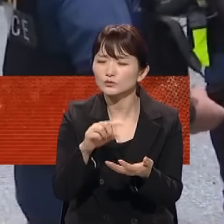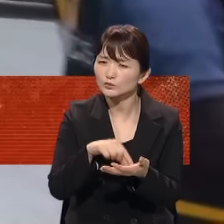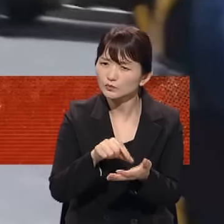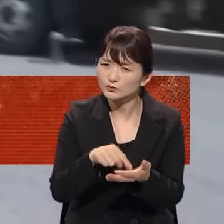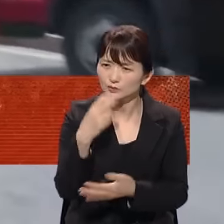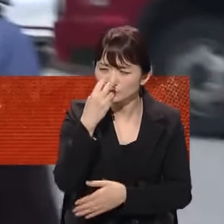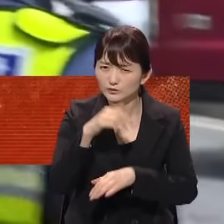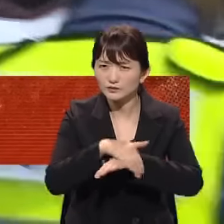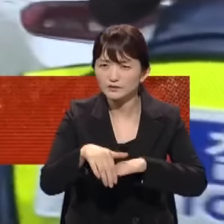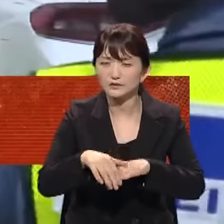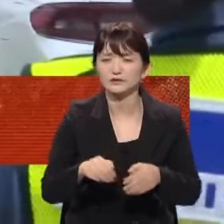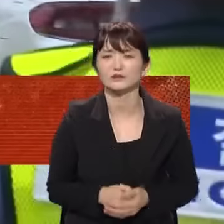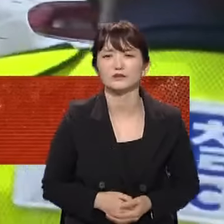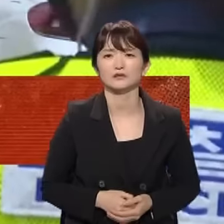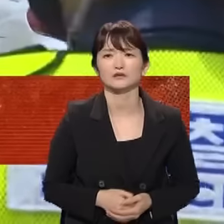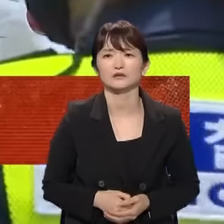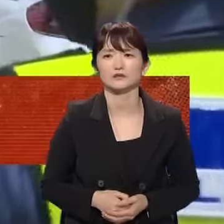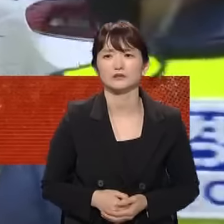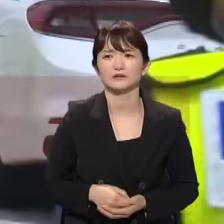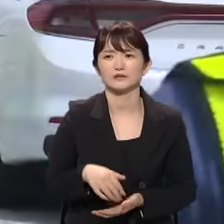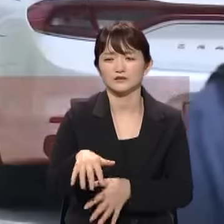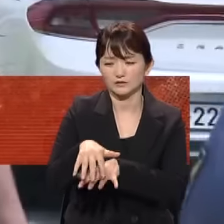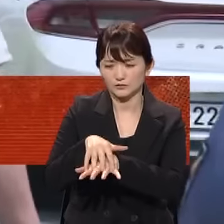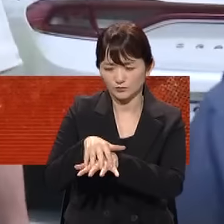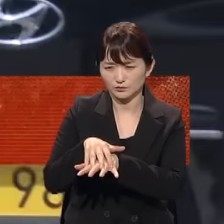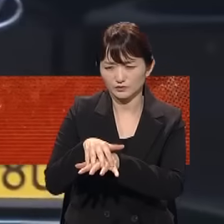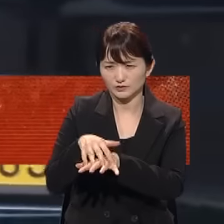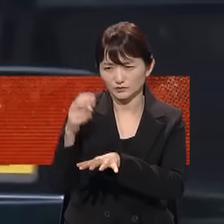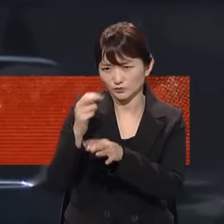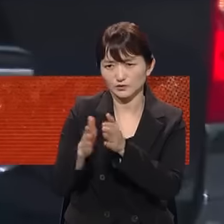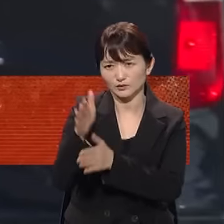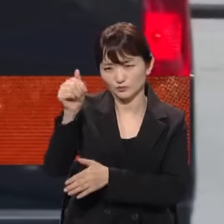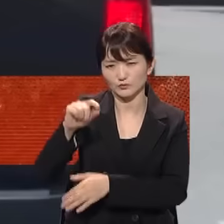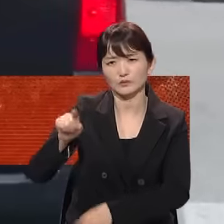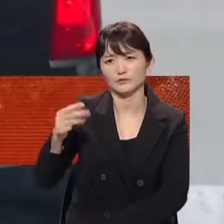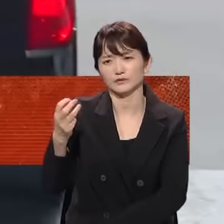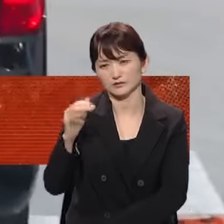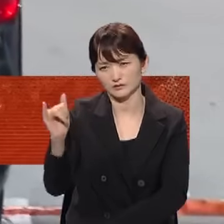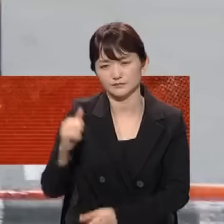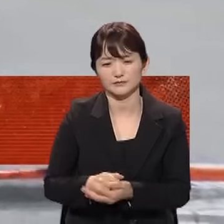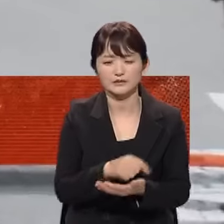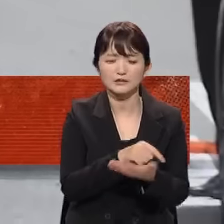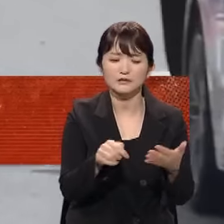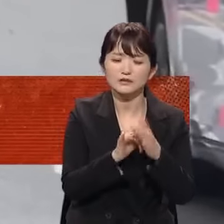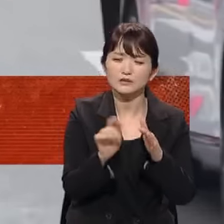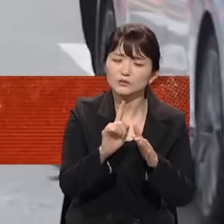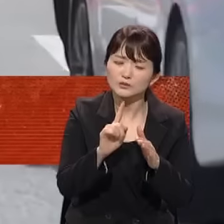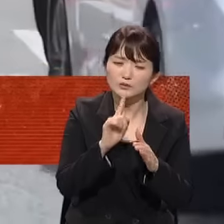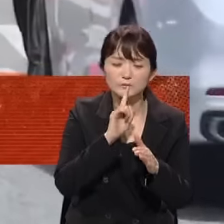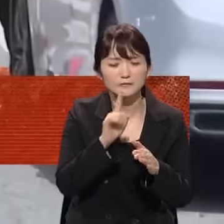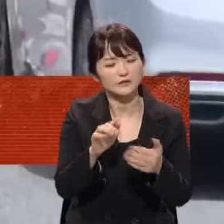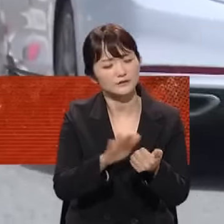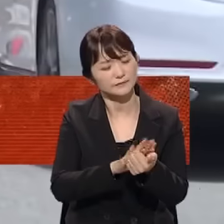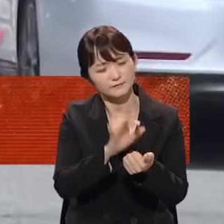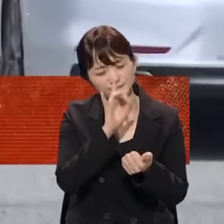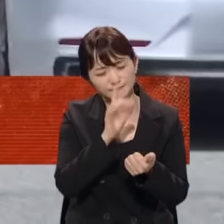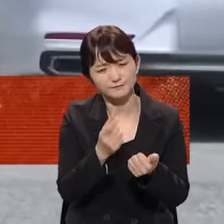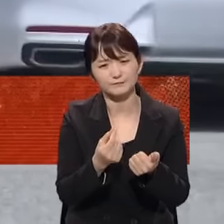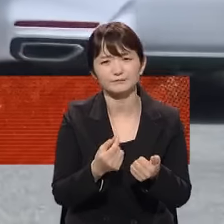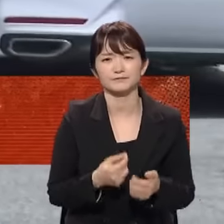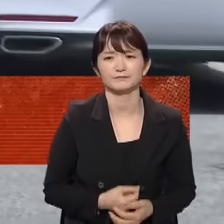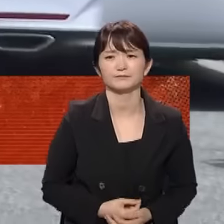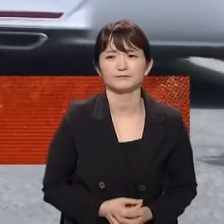하고 130명의 수사 본부가 꾸려진다고 하는데요. 아 유가족들 마음에 어떤 말도 위로가 되지 않을 것 같은데,